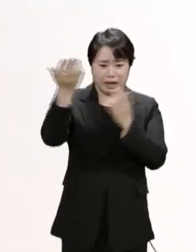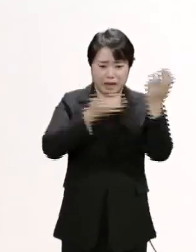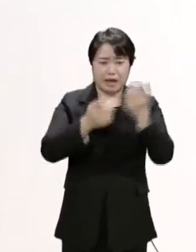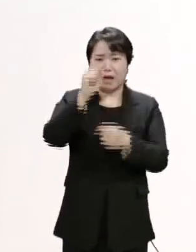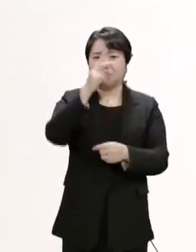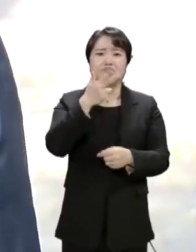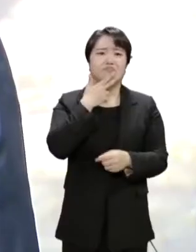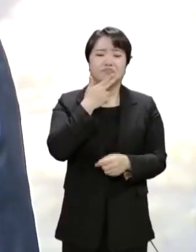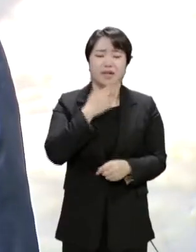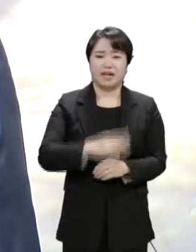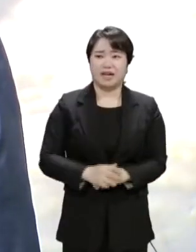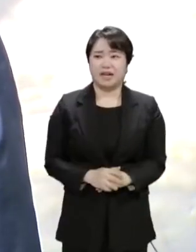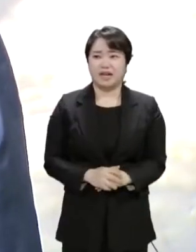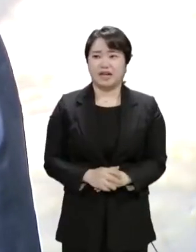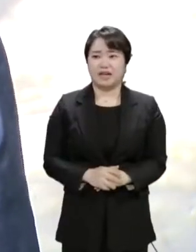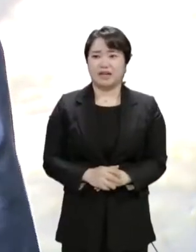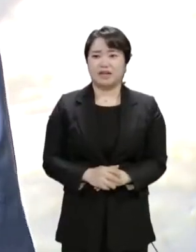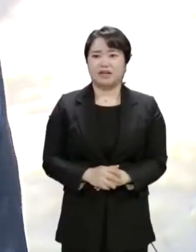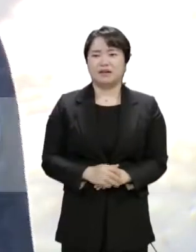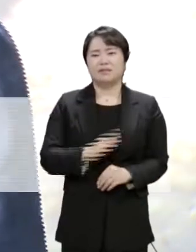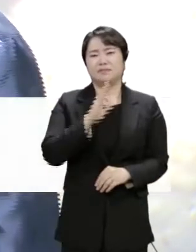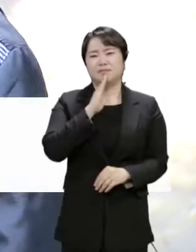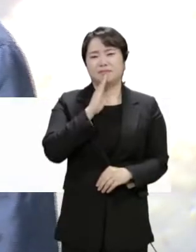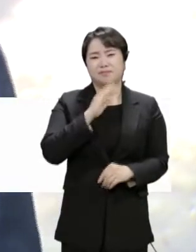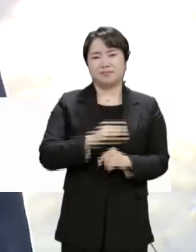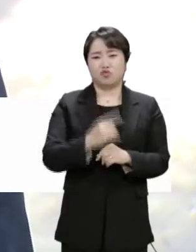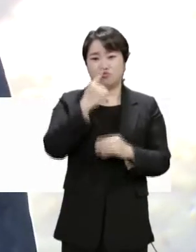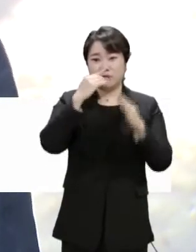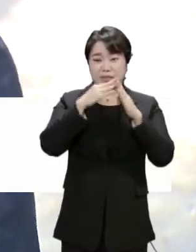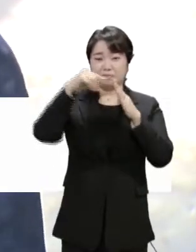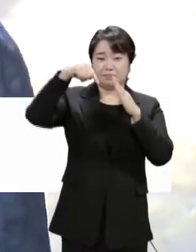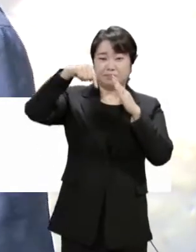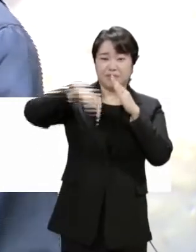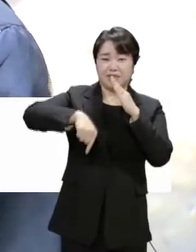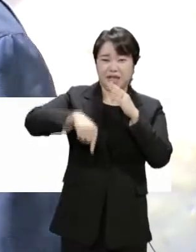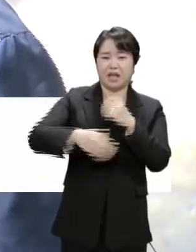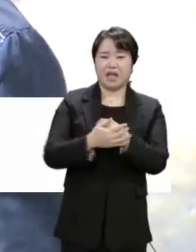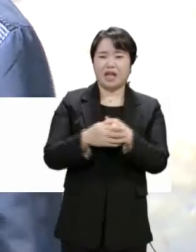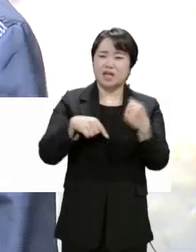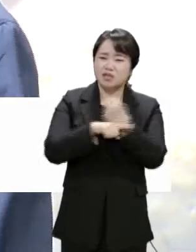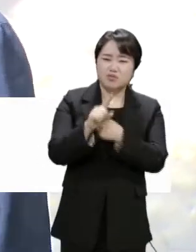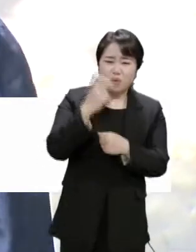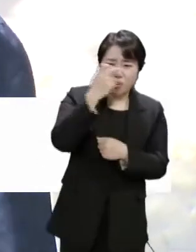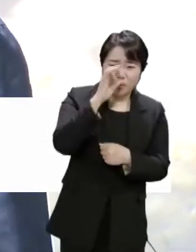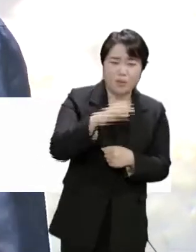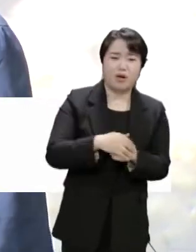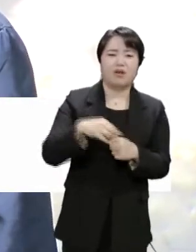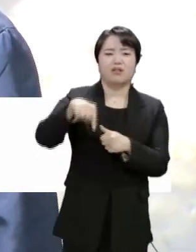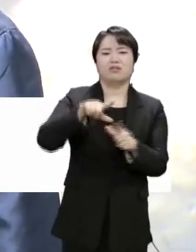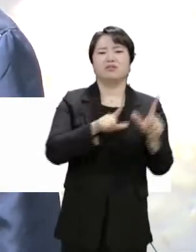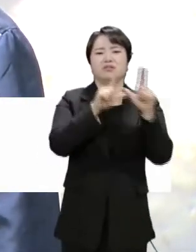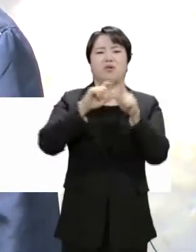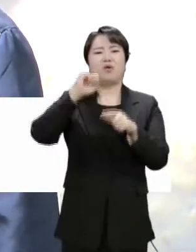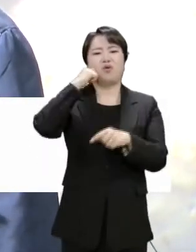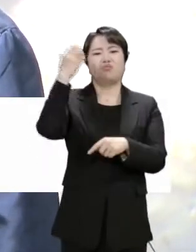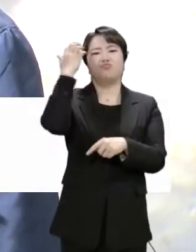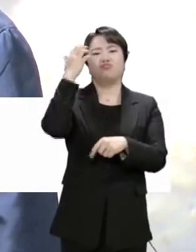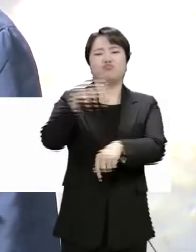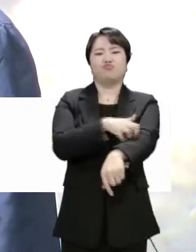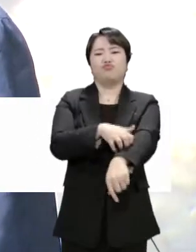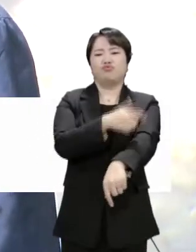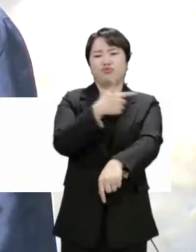있습니다. 우리 집 밑에만 해도 그 이유를 알아보니까 살기 너무 힘든 거예요.